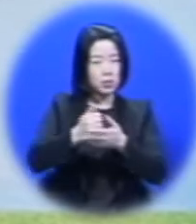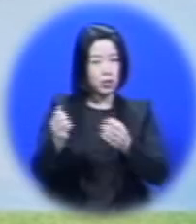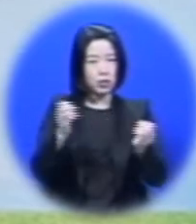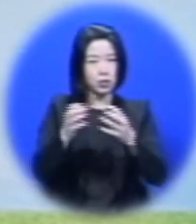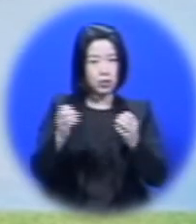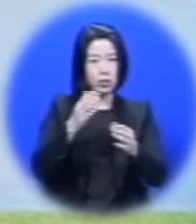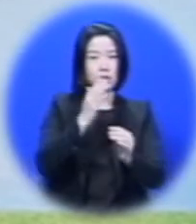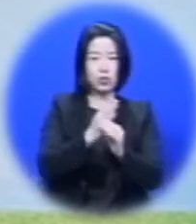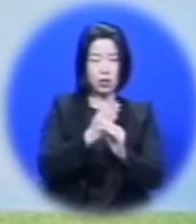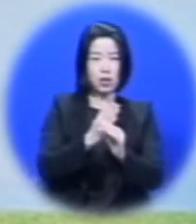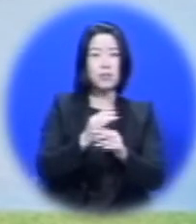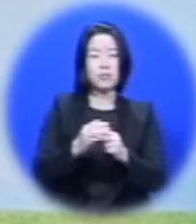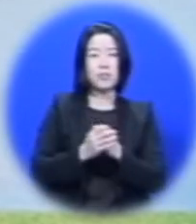나누다가